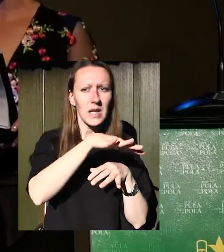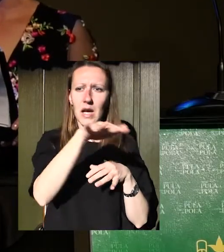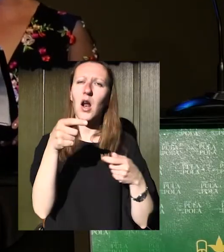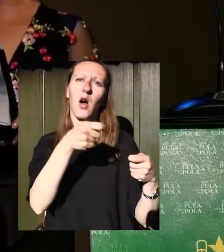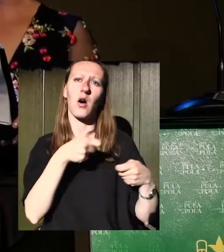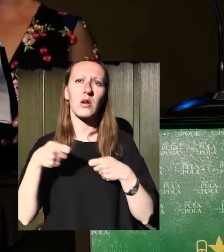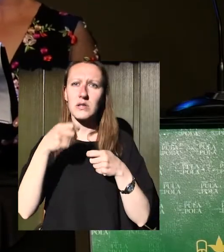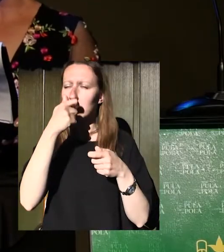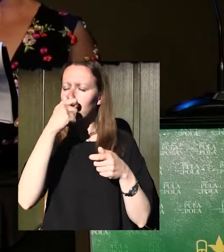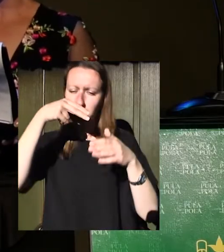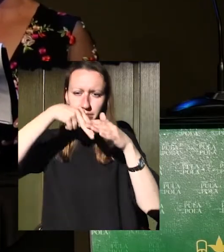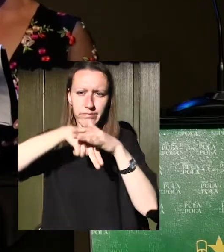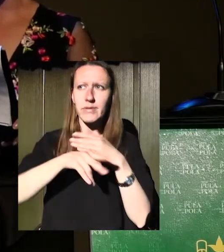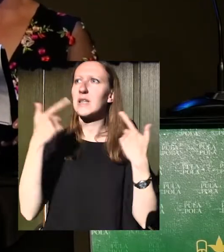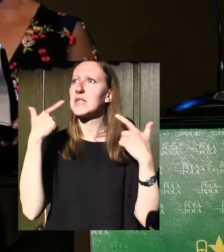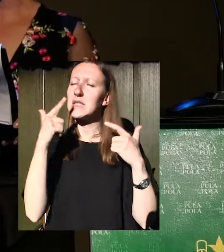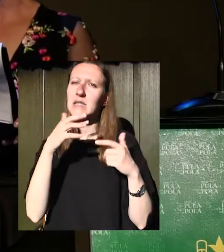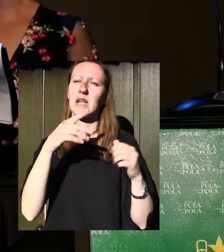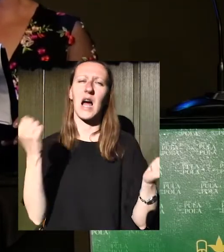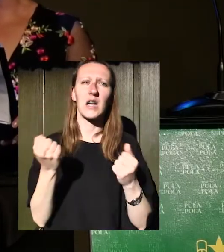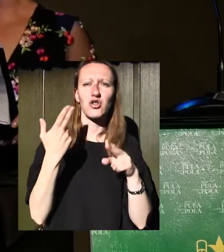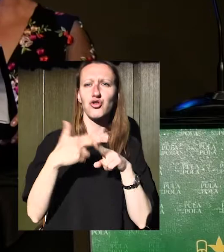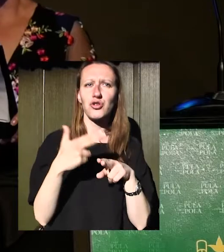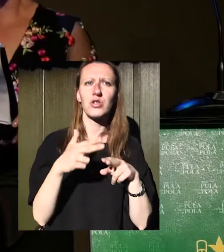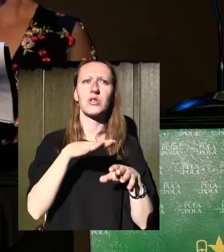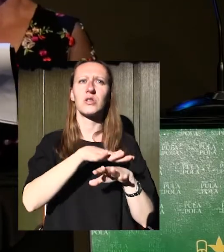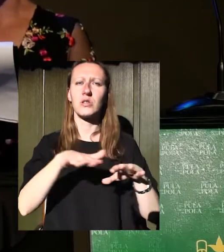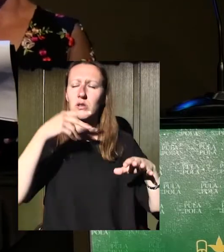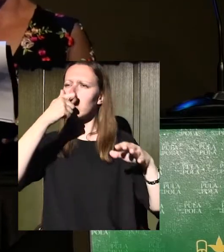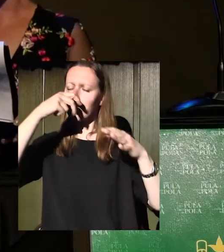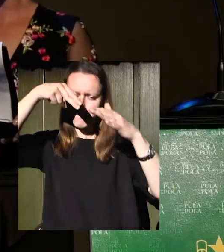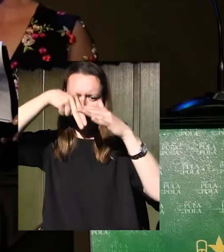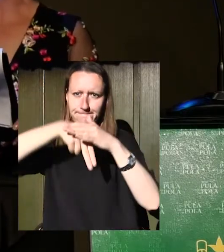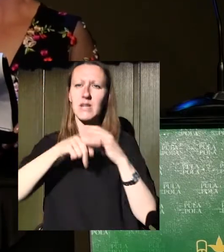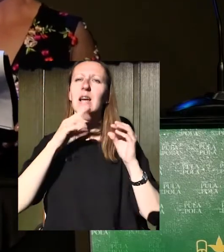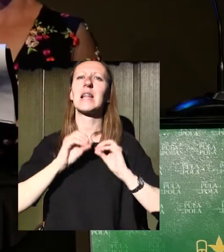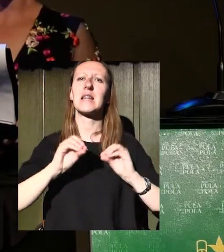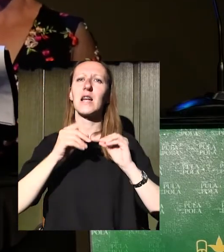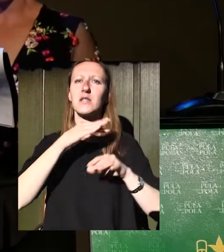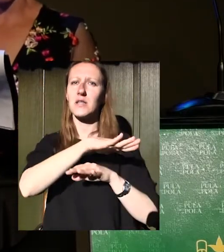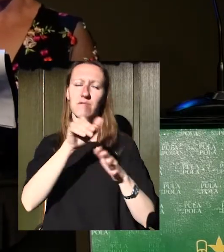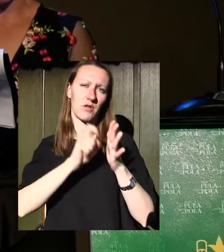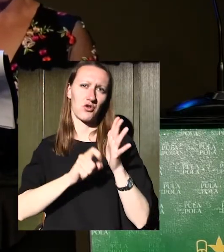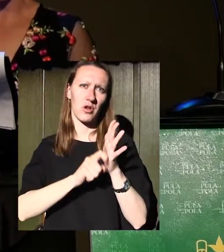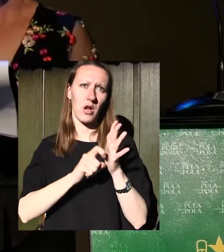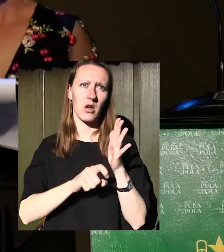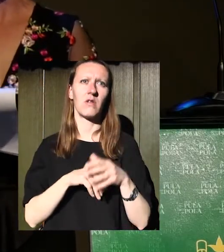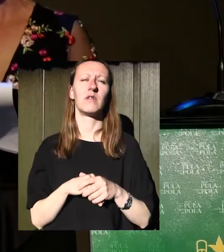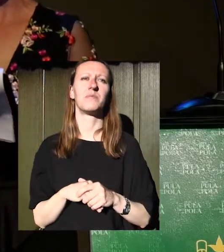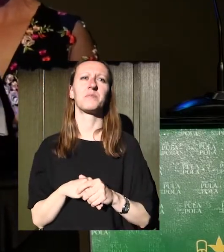terena, organizira ronilačke izlete, ekoakcije, trenažne urone i tečajeve za sve